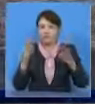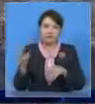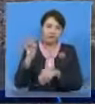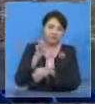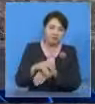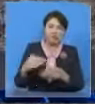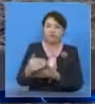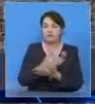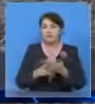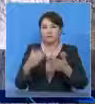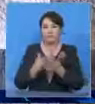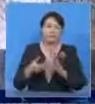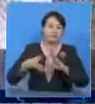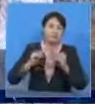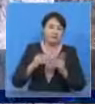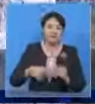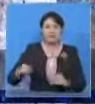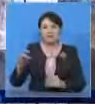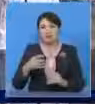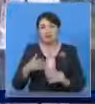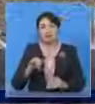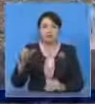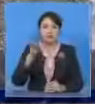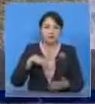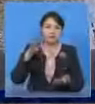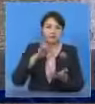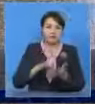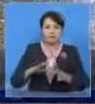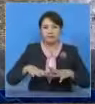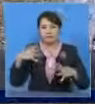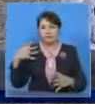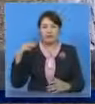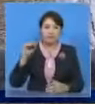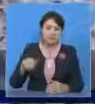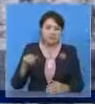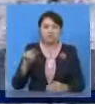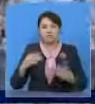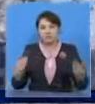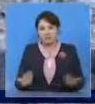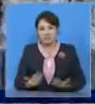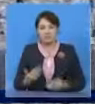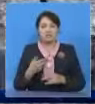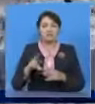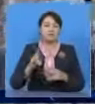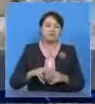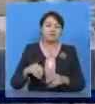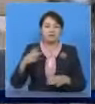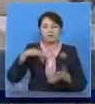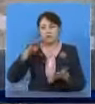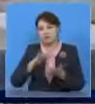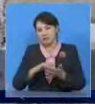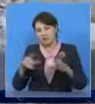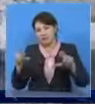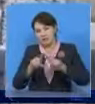уборку. В целом, по Сайзинскому району на общегородском субботнике собралось более 5000 жителей. Это и представители городских